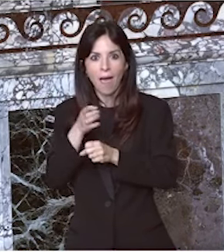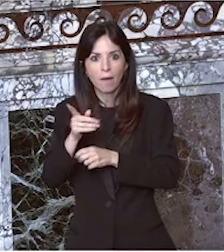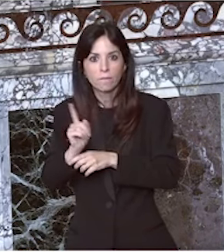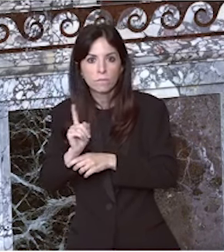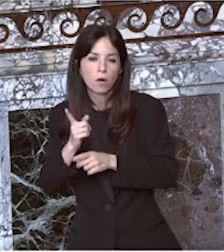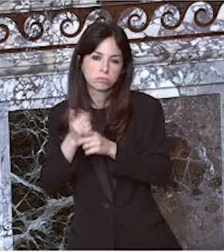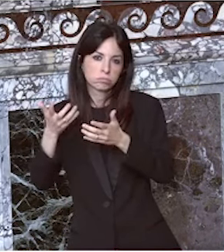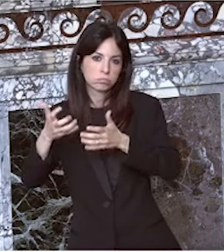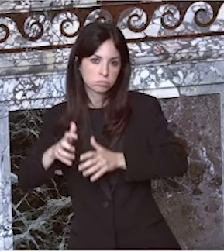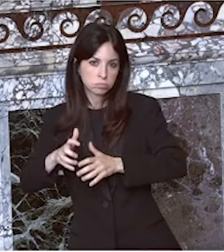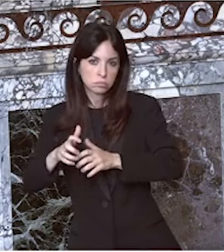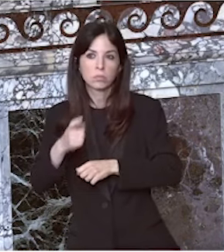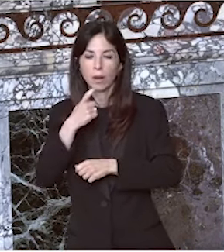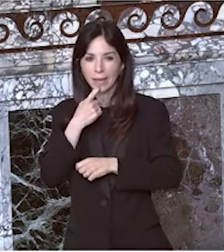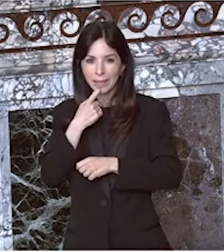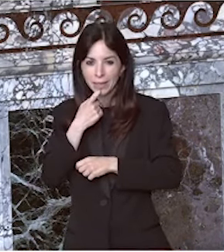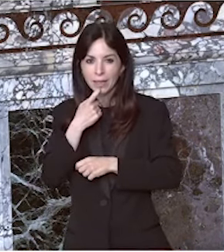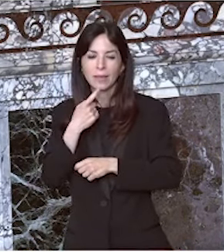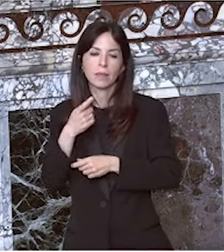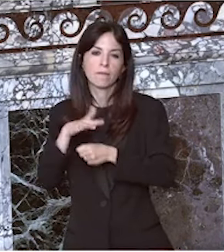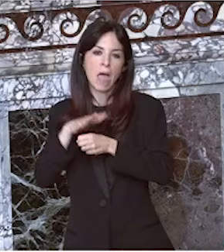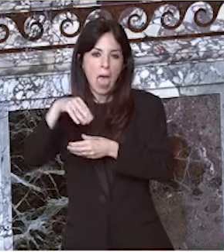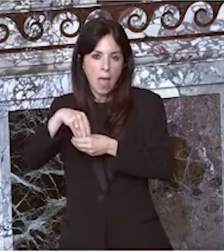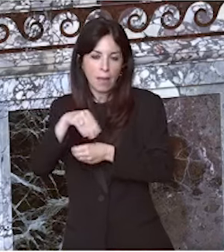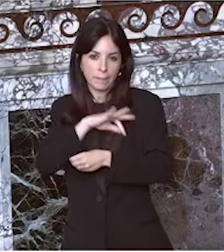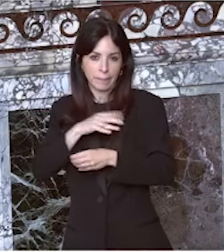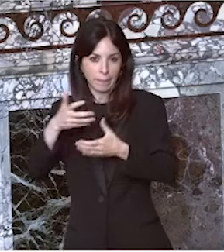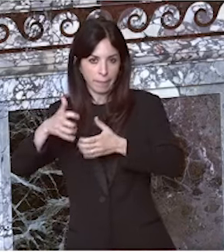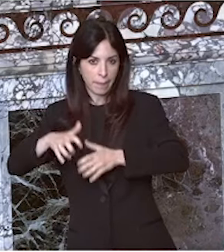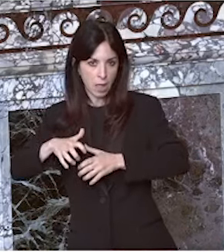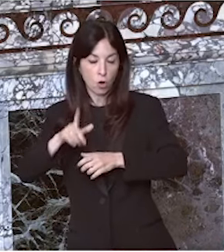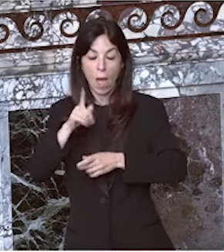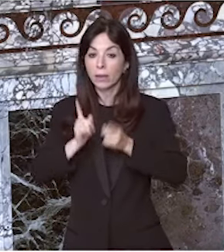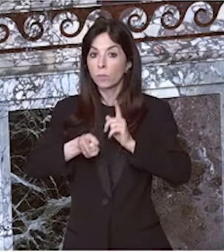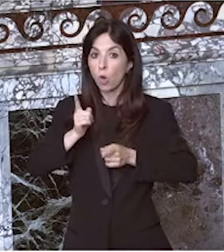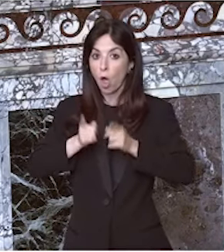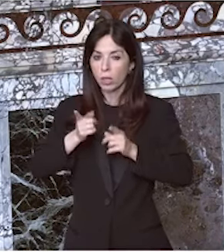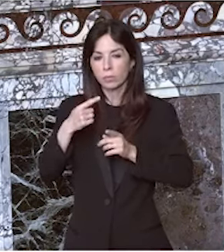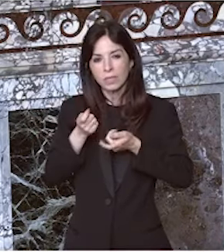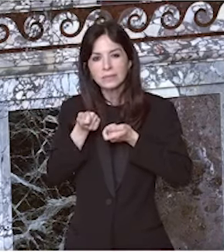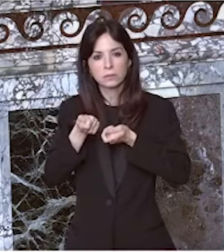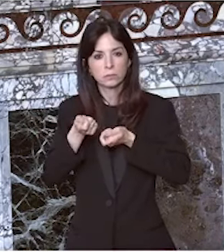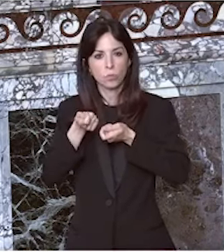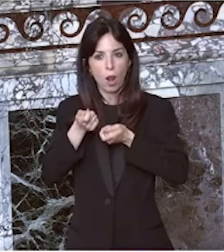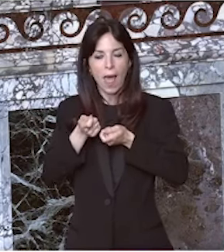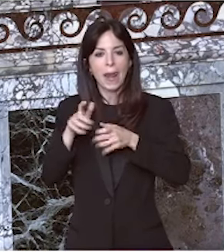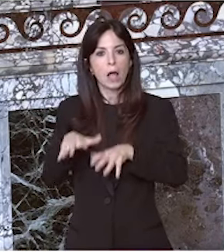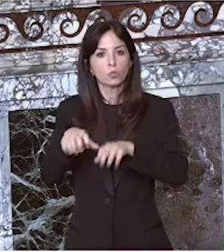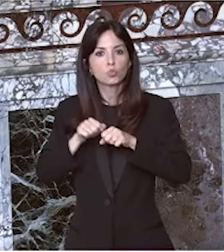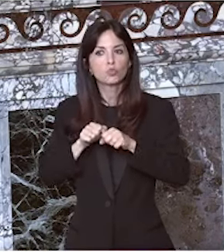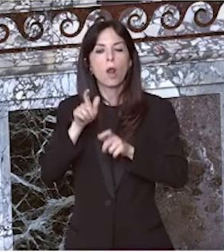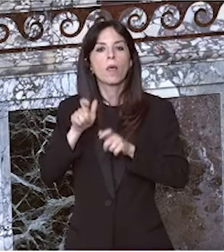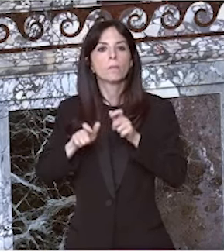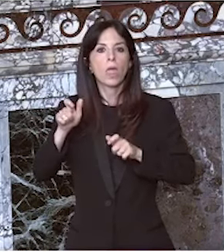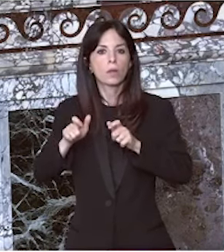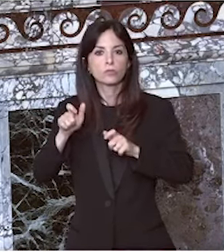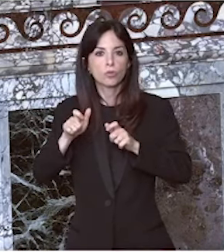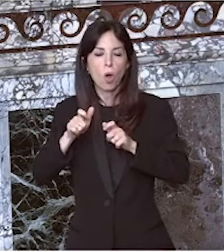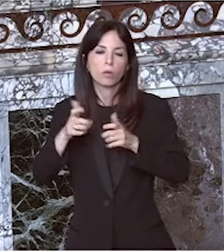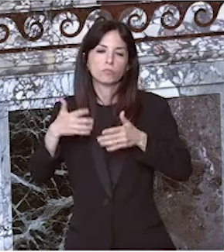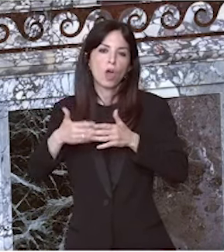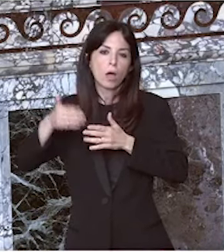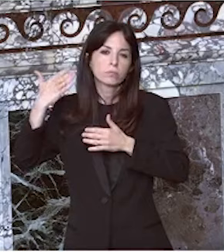secondo percettore di reddito in una famiglia. L'adozione di politiche per stimolare l'assunzione di persone da tempo fuori